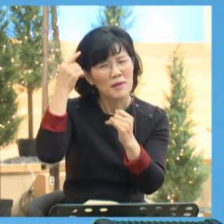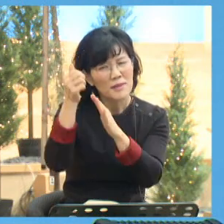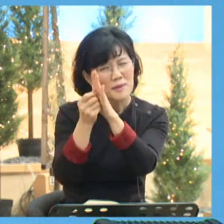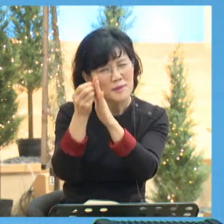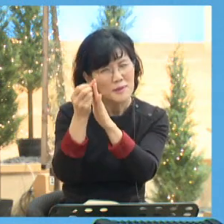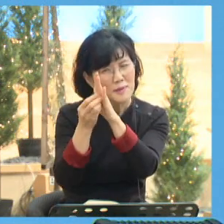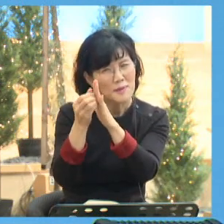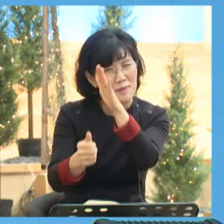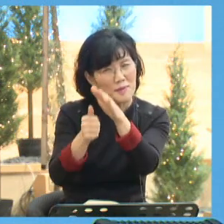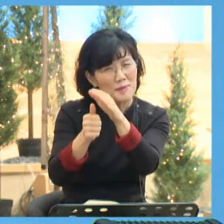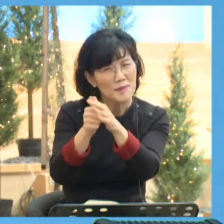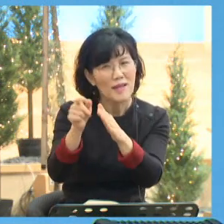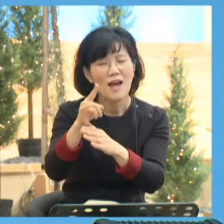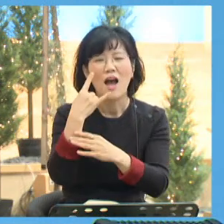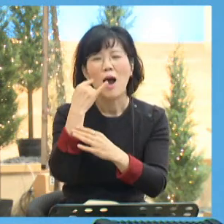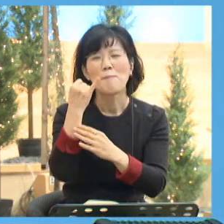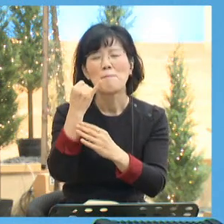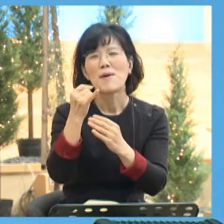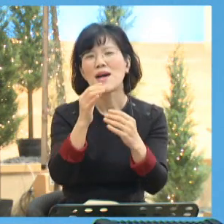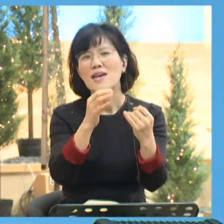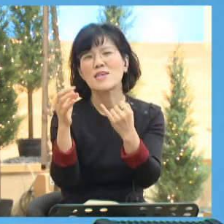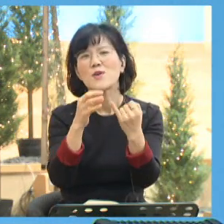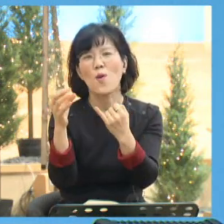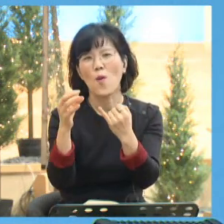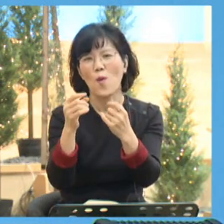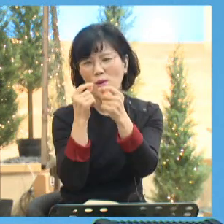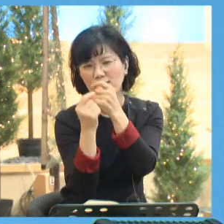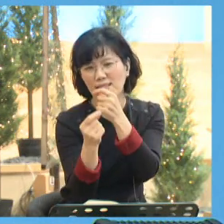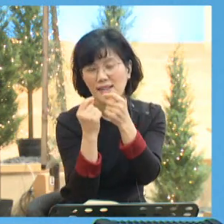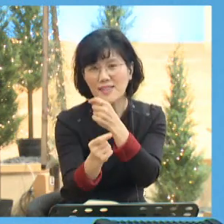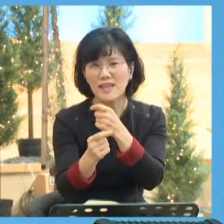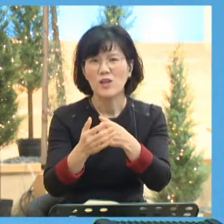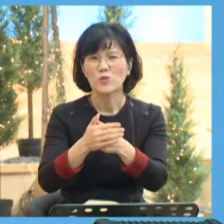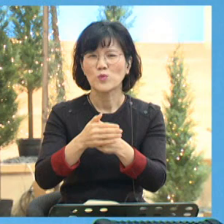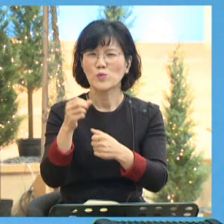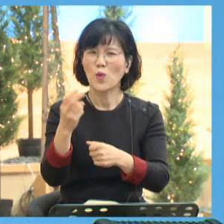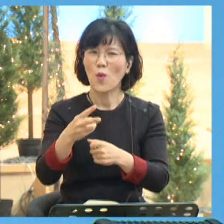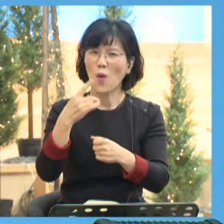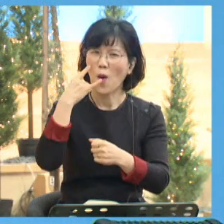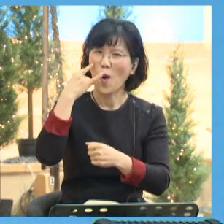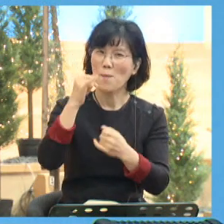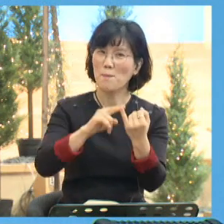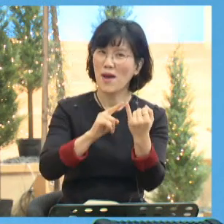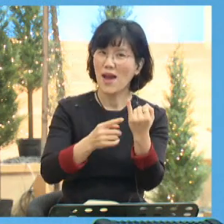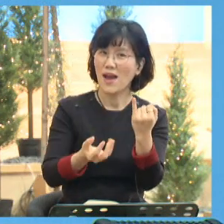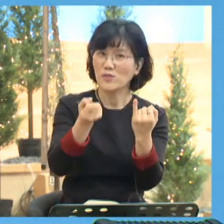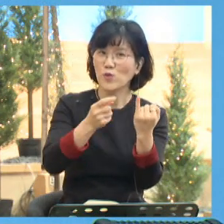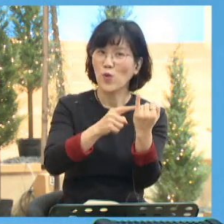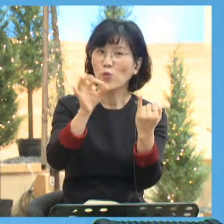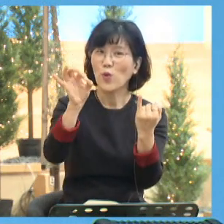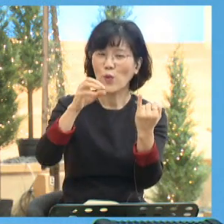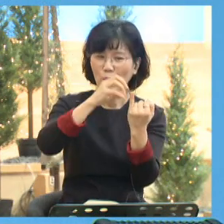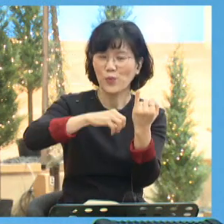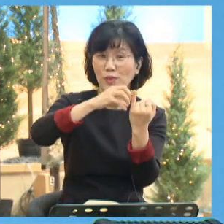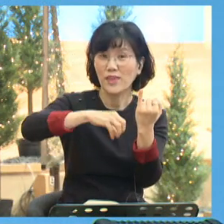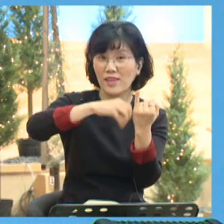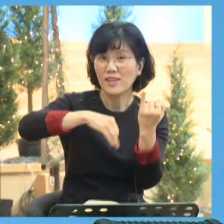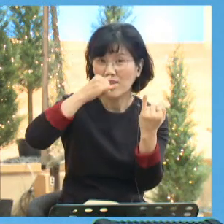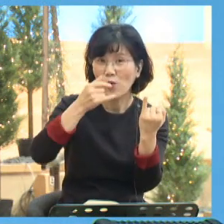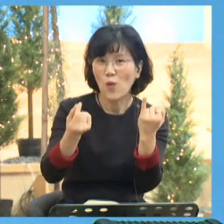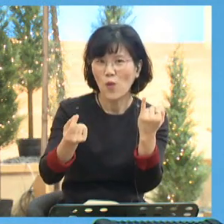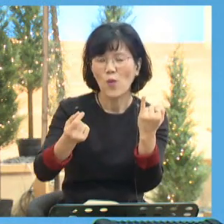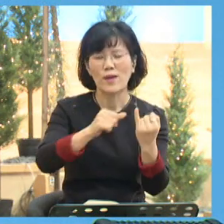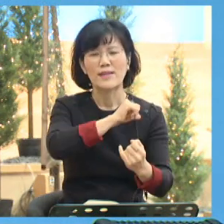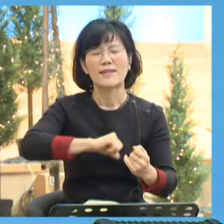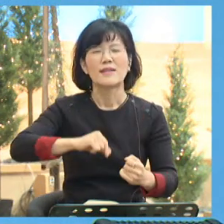가지고는 어머니를 을 이용해 먹는 거예요 사기를 치고 그나마 어머니가 가지고 있었던 돈을 다 빼앗아 가고